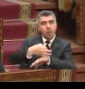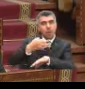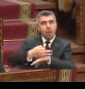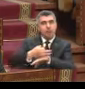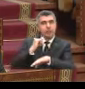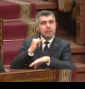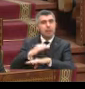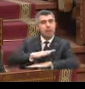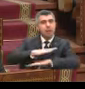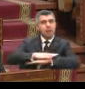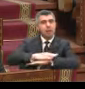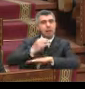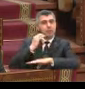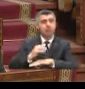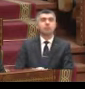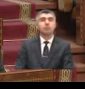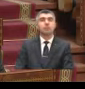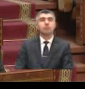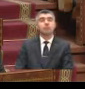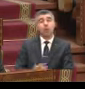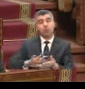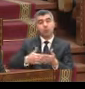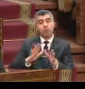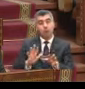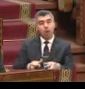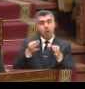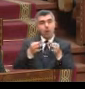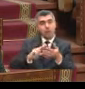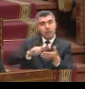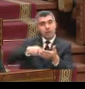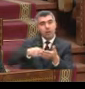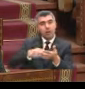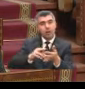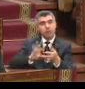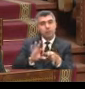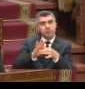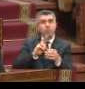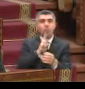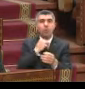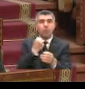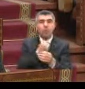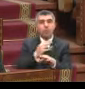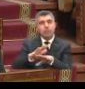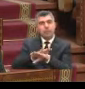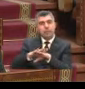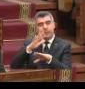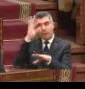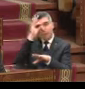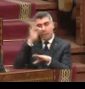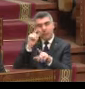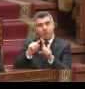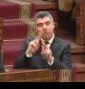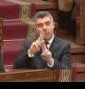آليات السلم الاجتماعي، ولعل مخرجات الاتفاق الحكومي مع النقابات هو الجواب السياسي للحكومة على دعمها للقدرة